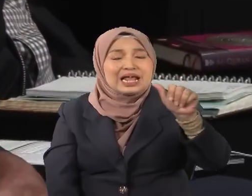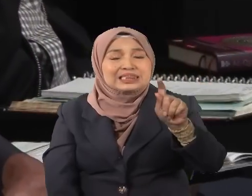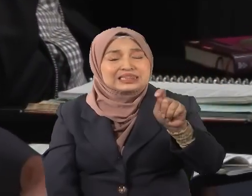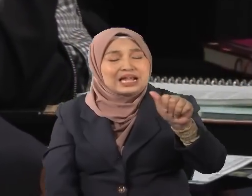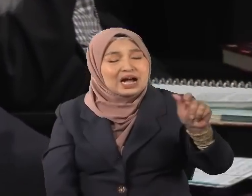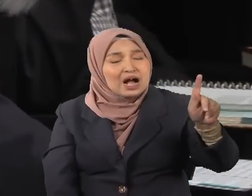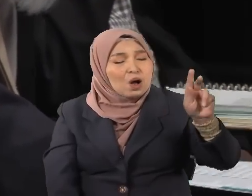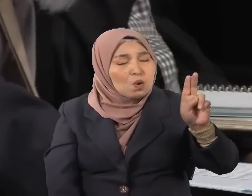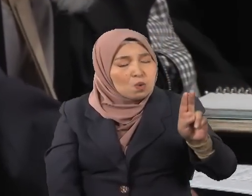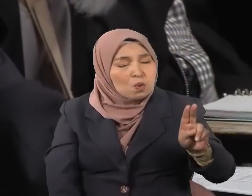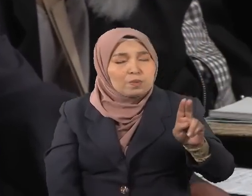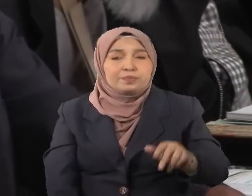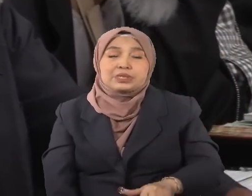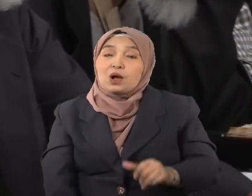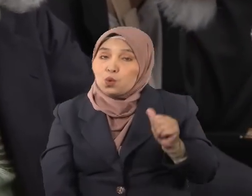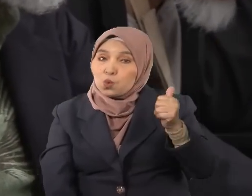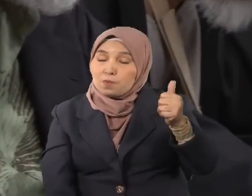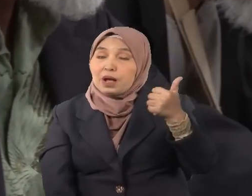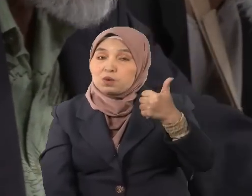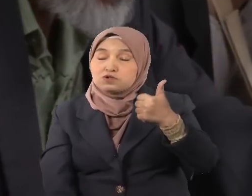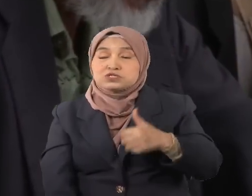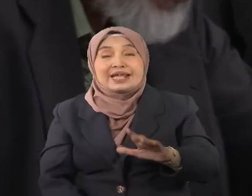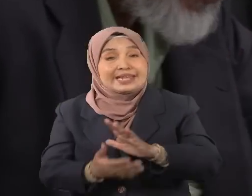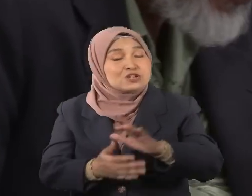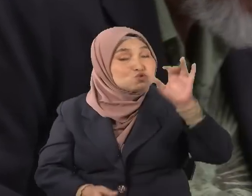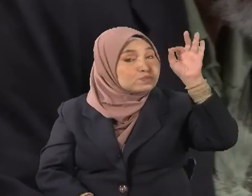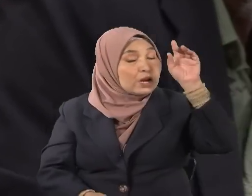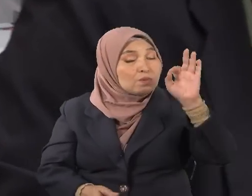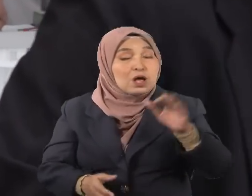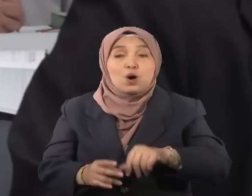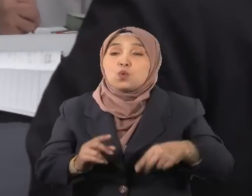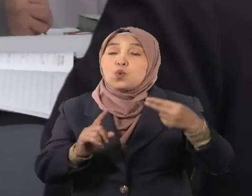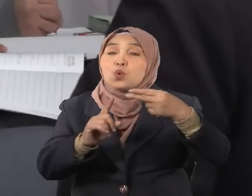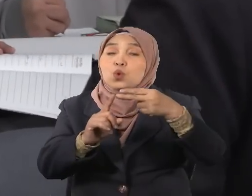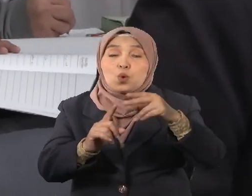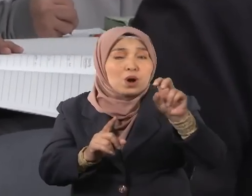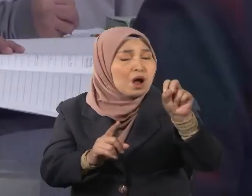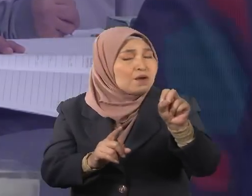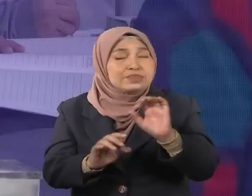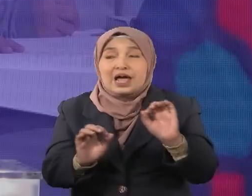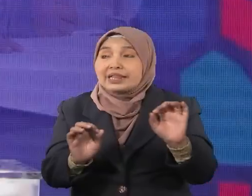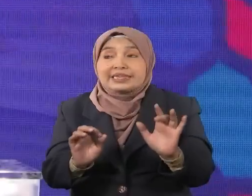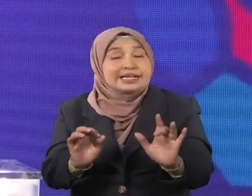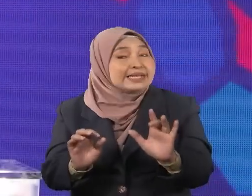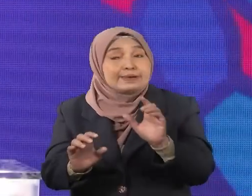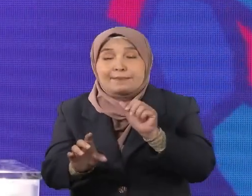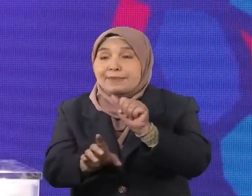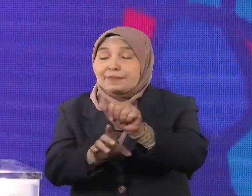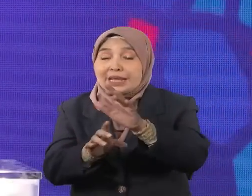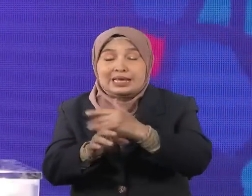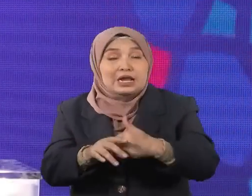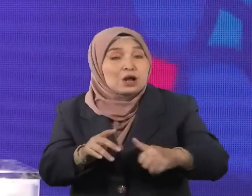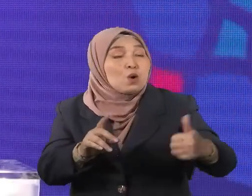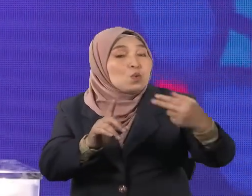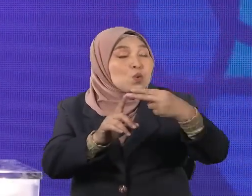Lilladzina taqaw. Bagus, subhanallah. Jadi huruf qaf dekat situ tidak terkesan dengan huruf waw yang